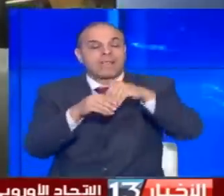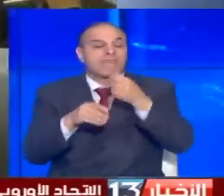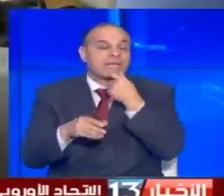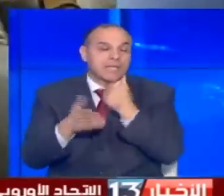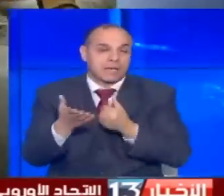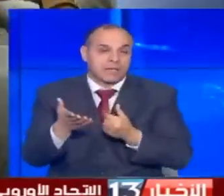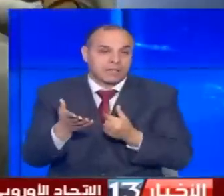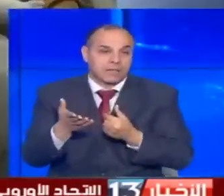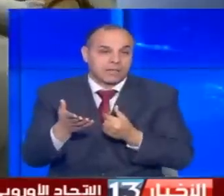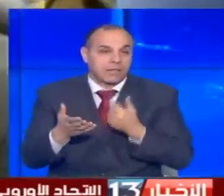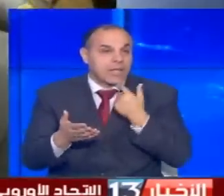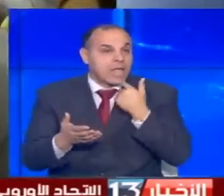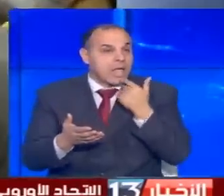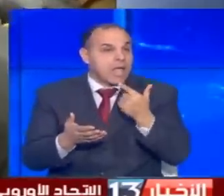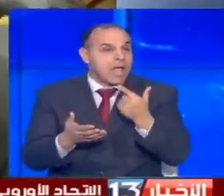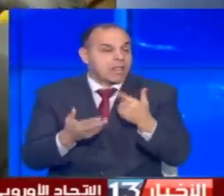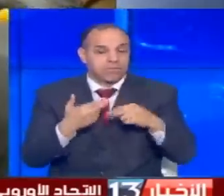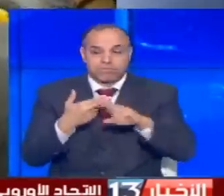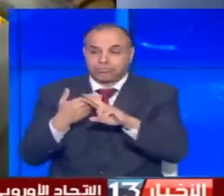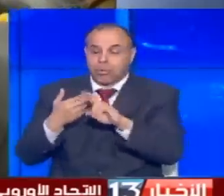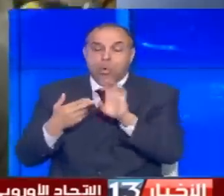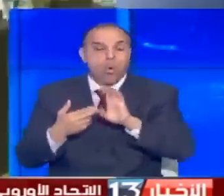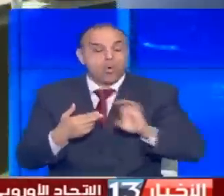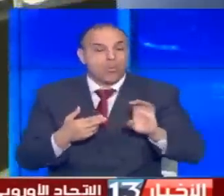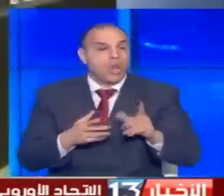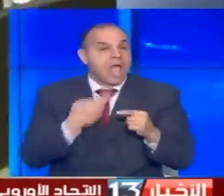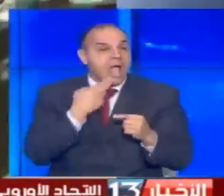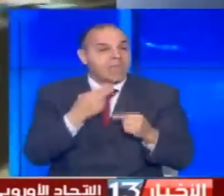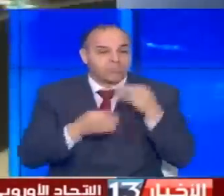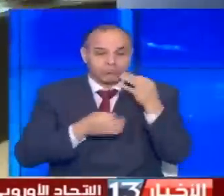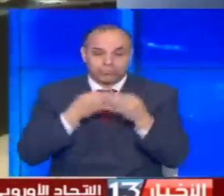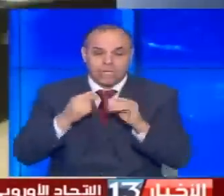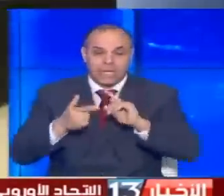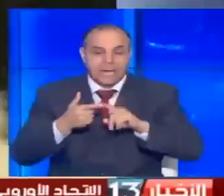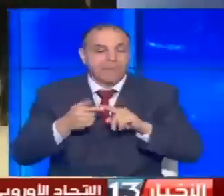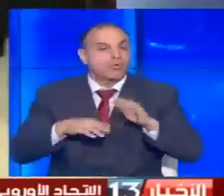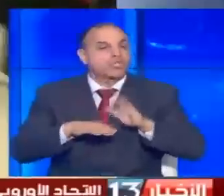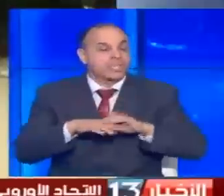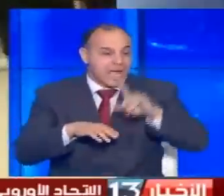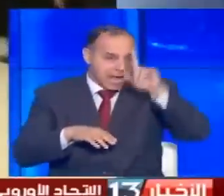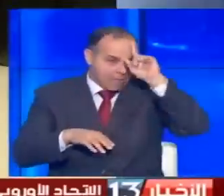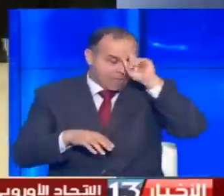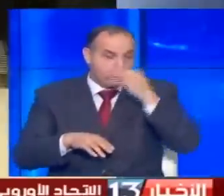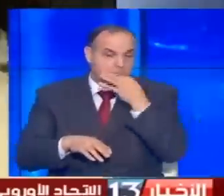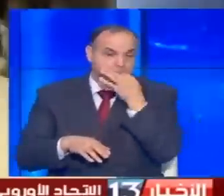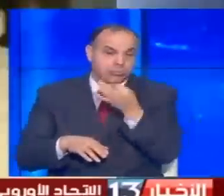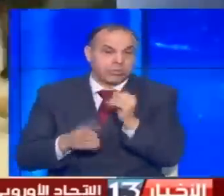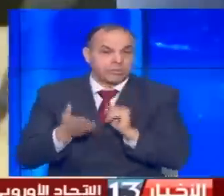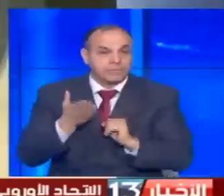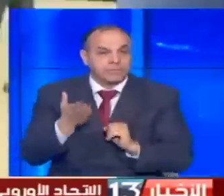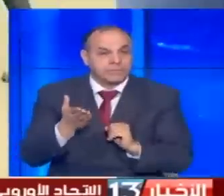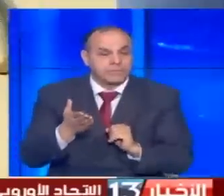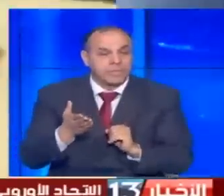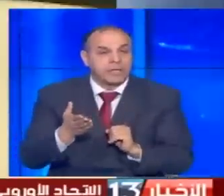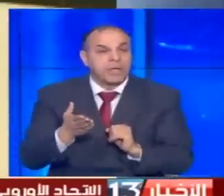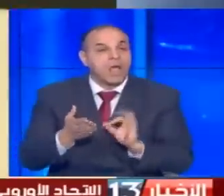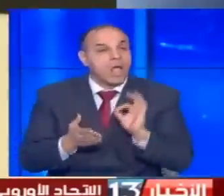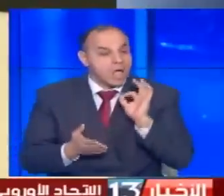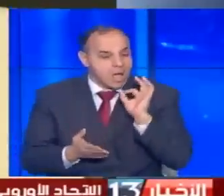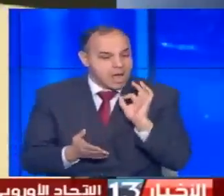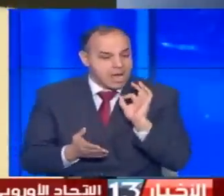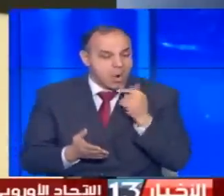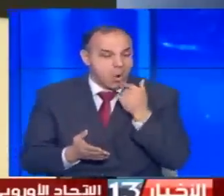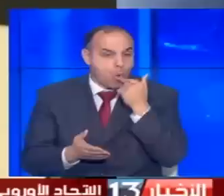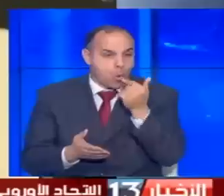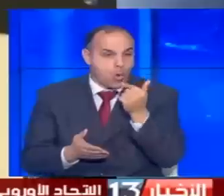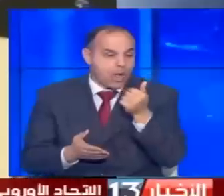وتتلخص باق ردود الفعل الاوروبيه في تصريح نائب المستشاره الالمانيه انجيلا ميركل اولا في تشيلسي الذي اعتبر